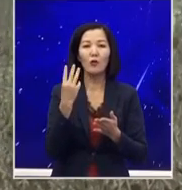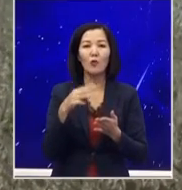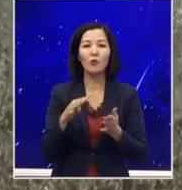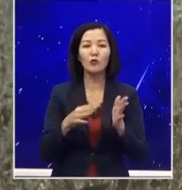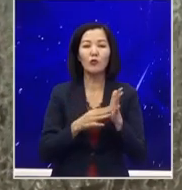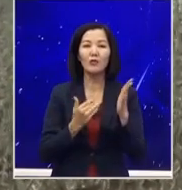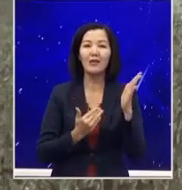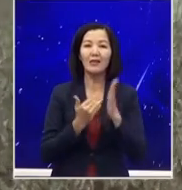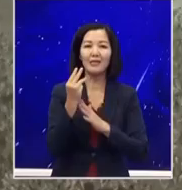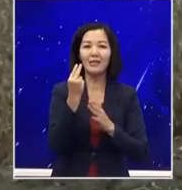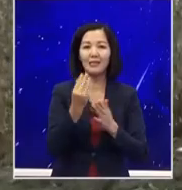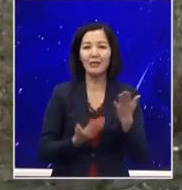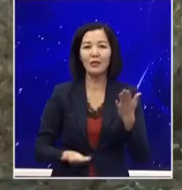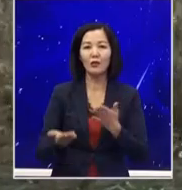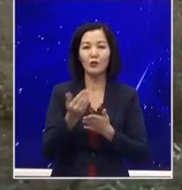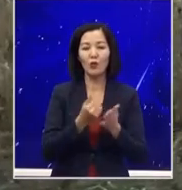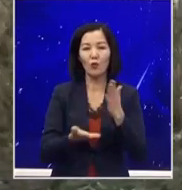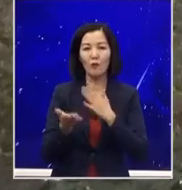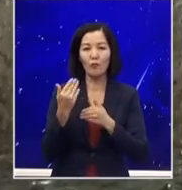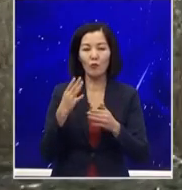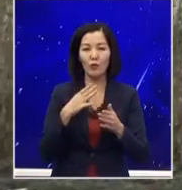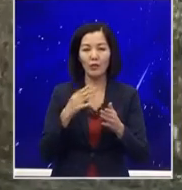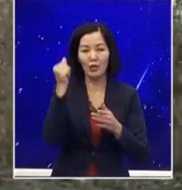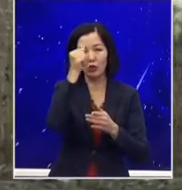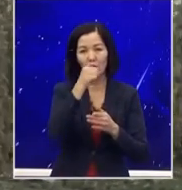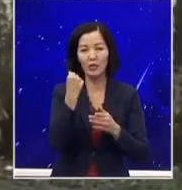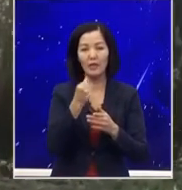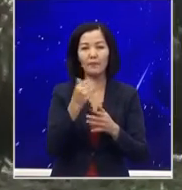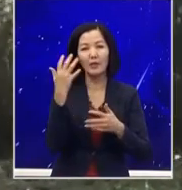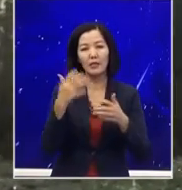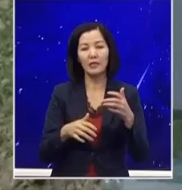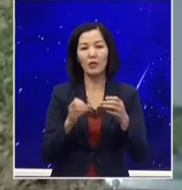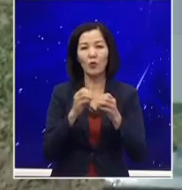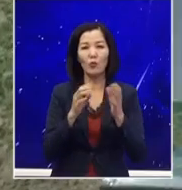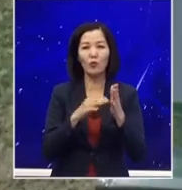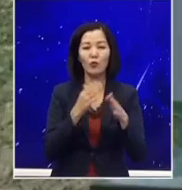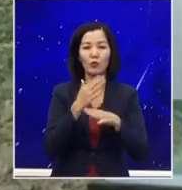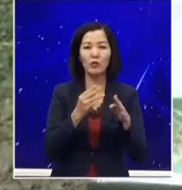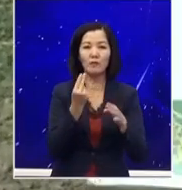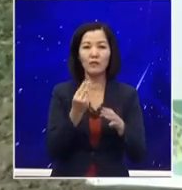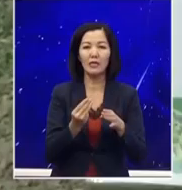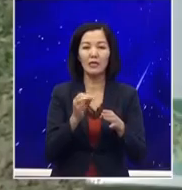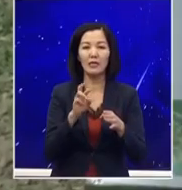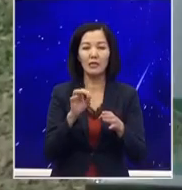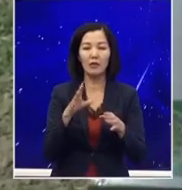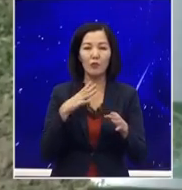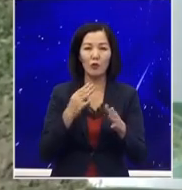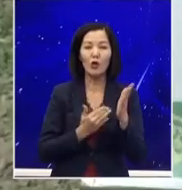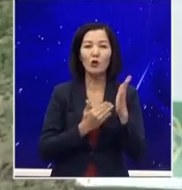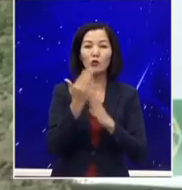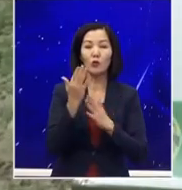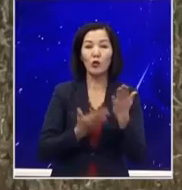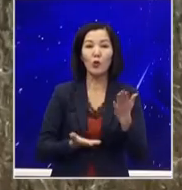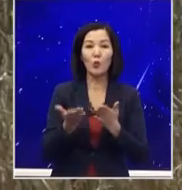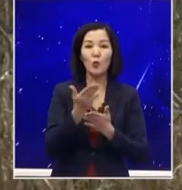өнім береді. Өткен жылы республикада сояның орташа өнімділігі гектарына 19,5 центнер болған. Жоғары көрсеткіш